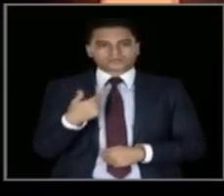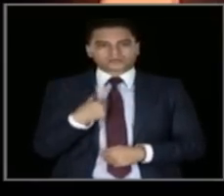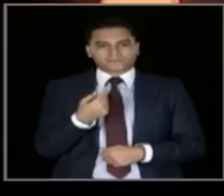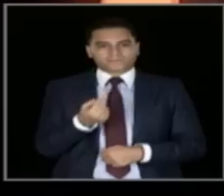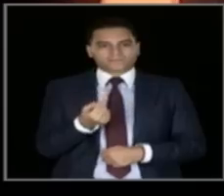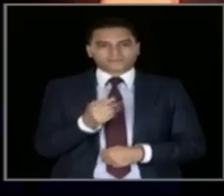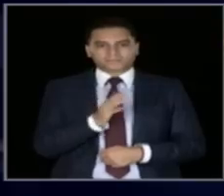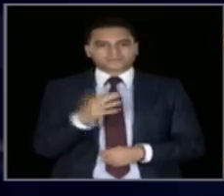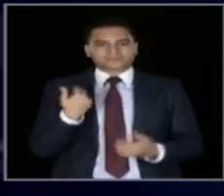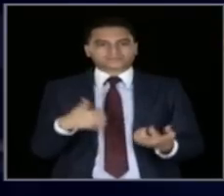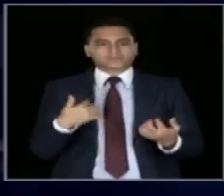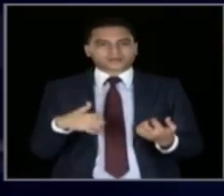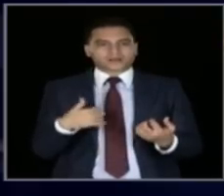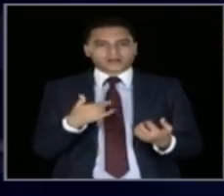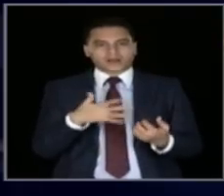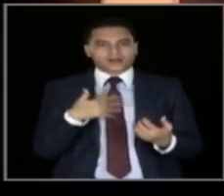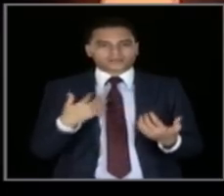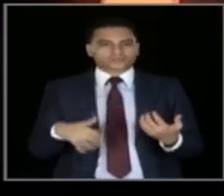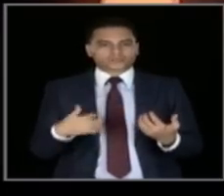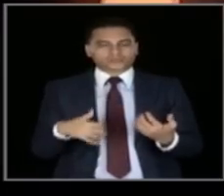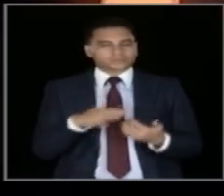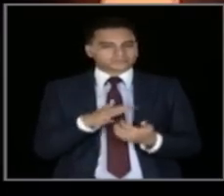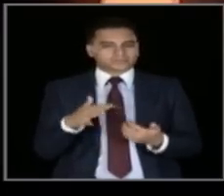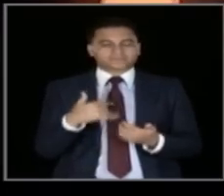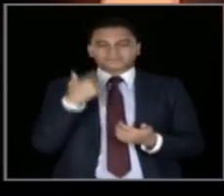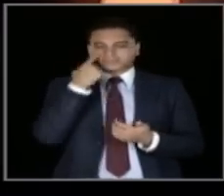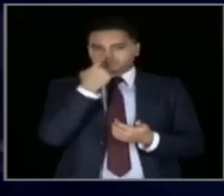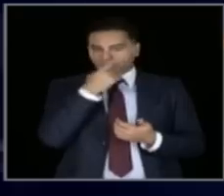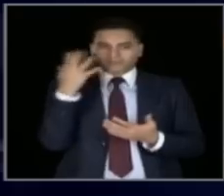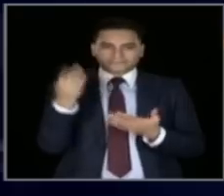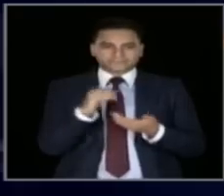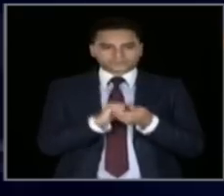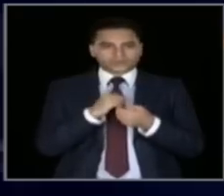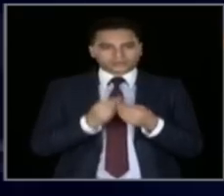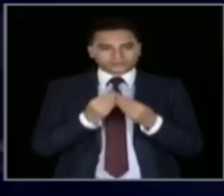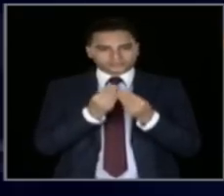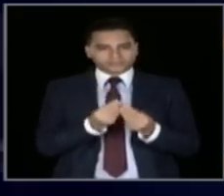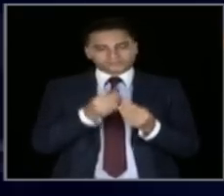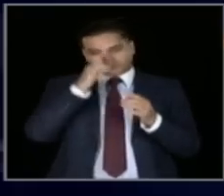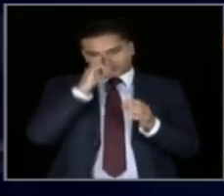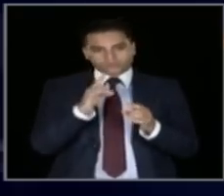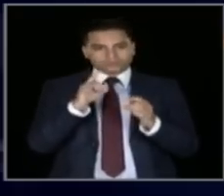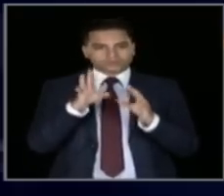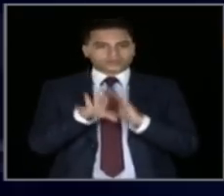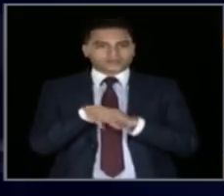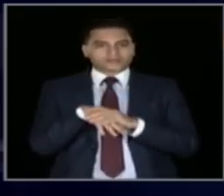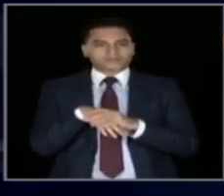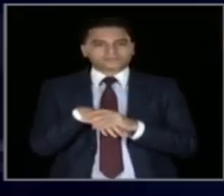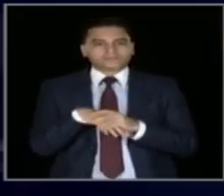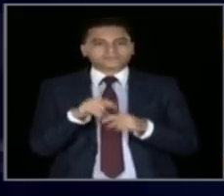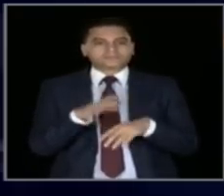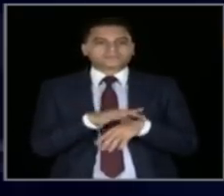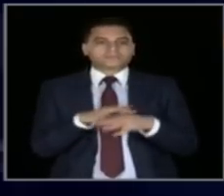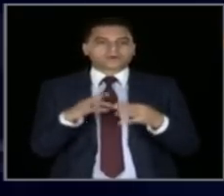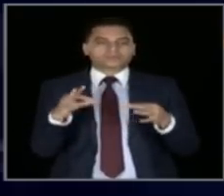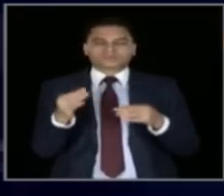المتطلبات الوحيده بقى. انت كنت عايز اورج؟ اه. بوعدك برج وباذن الله ده موضوع